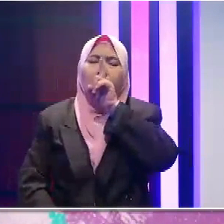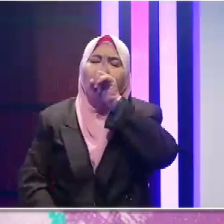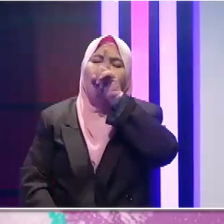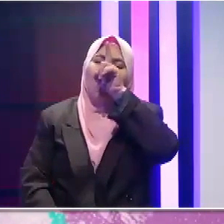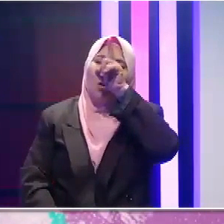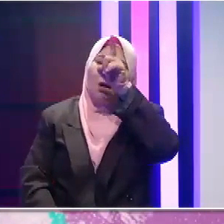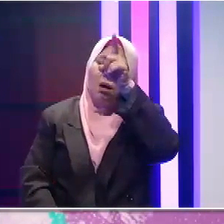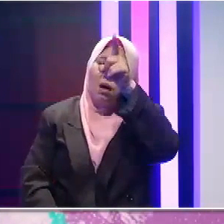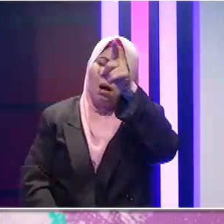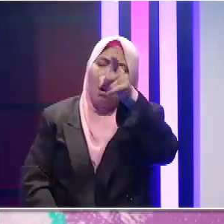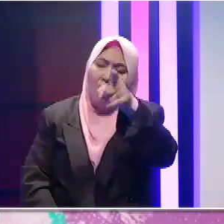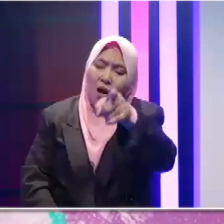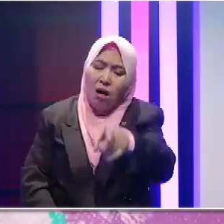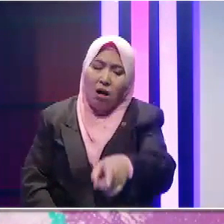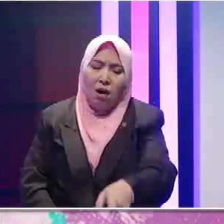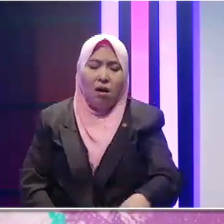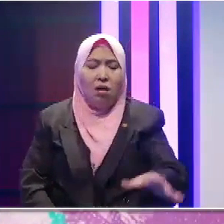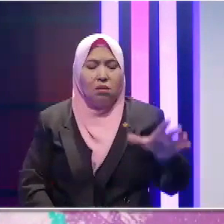مبينات